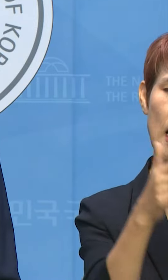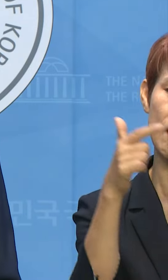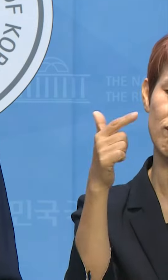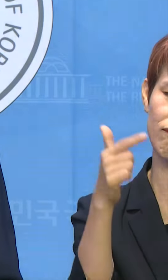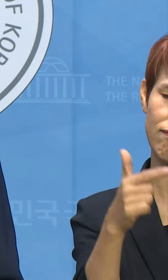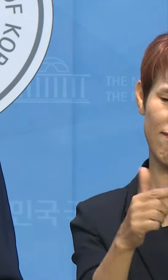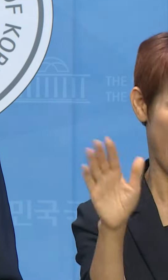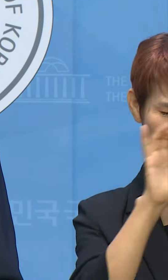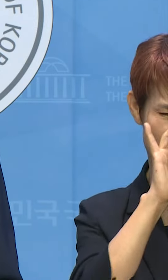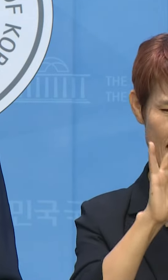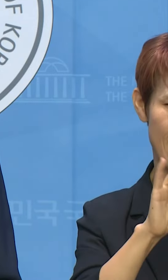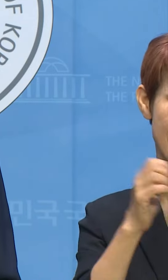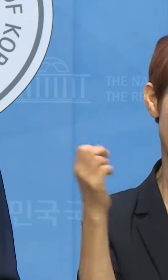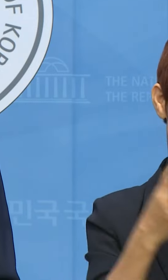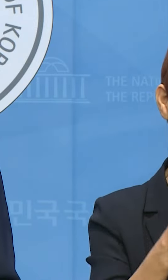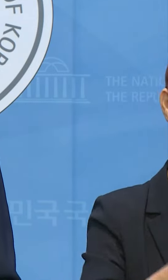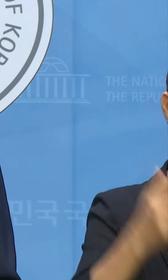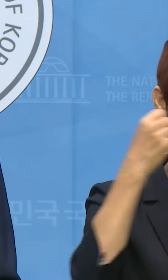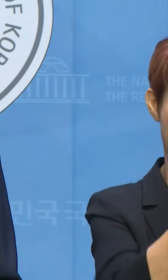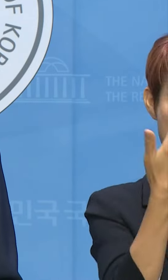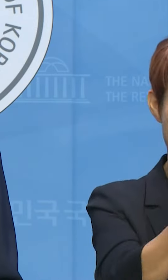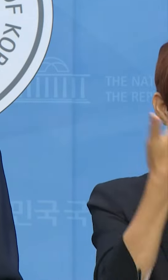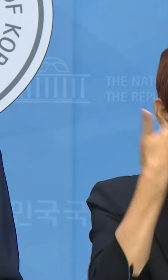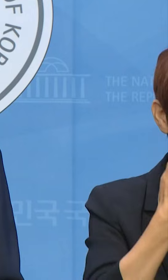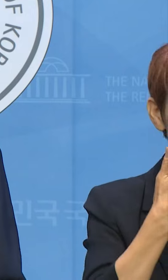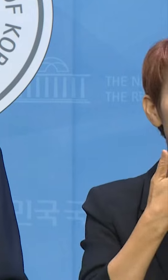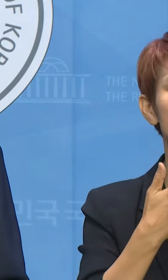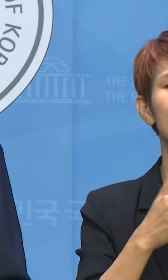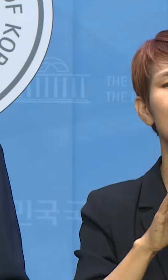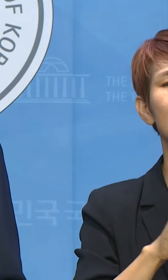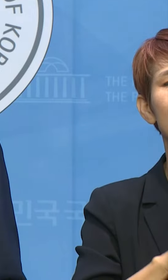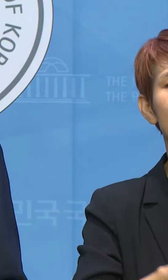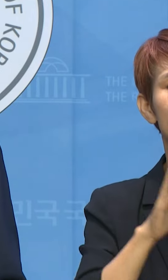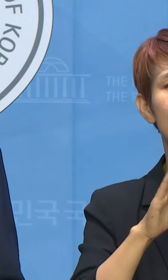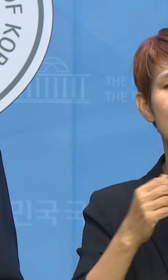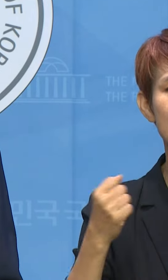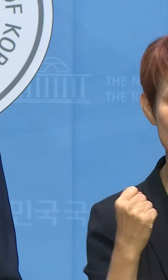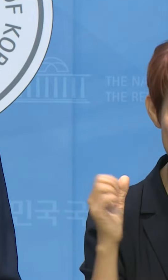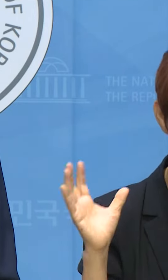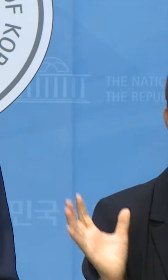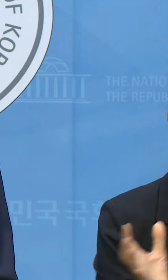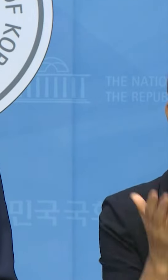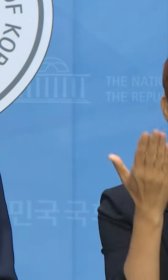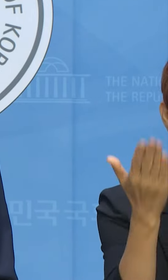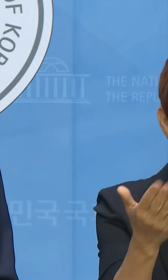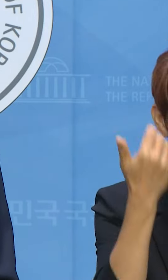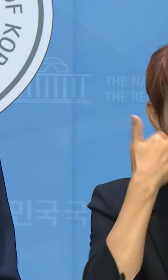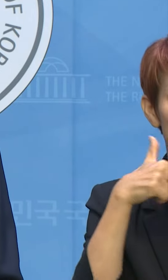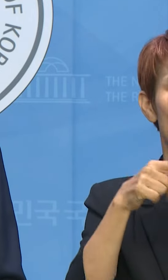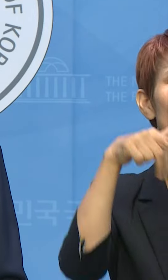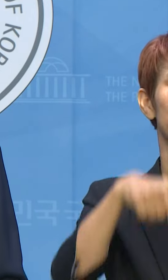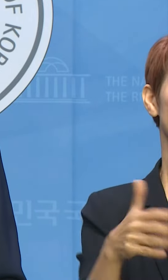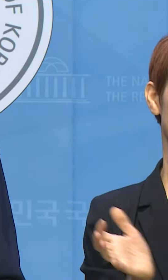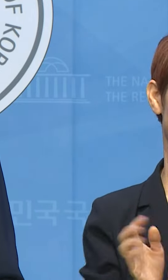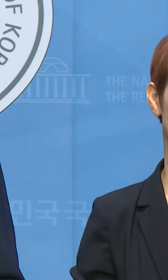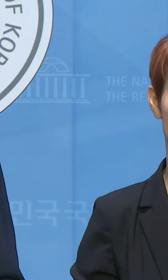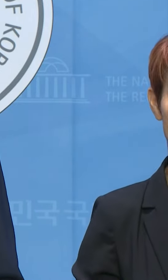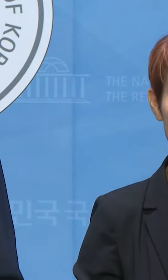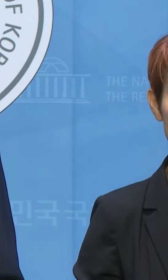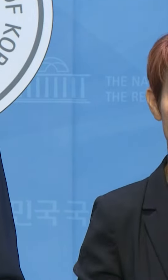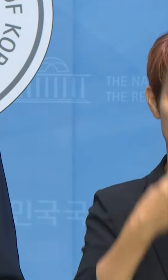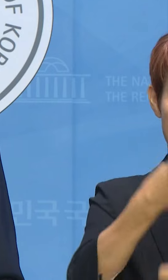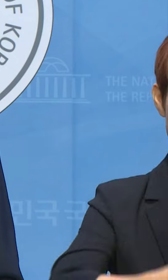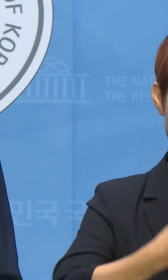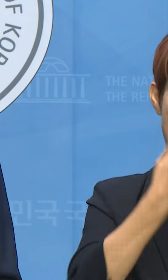선거판 이끌어냈습니다 거기에 가장 뜨거운 파란 불꽃을 붙였습니다 3년은